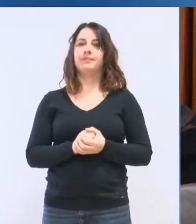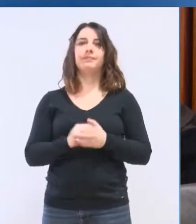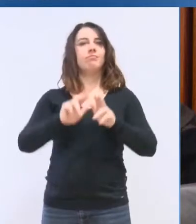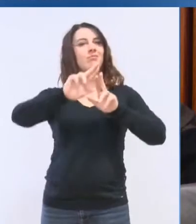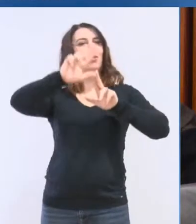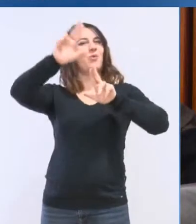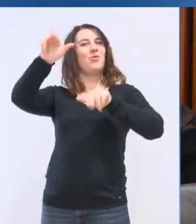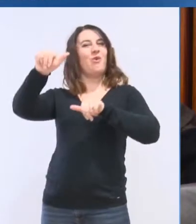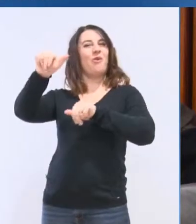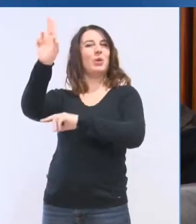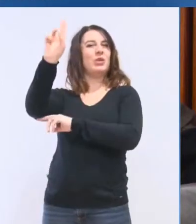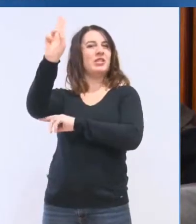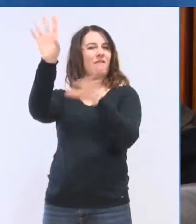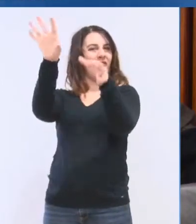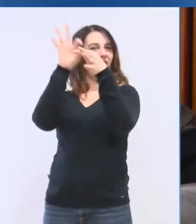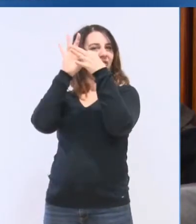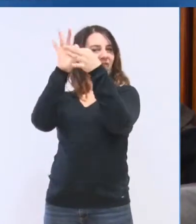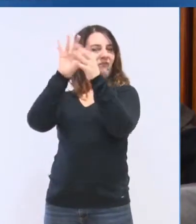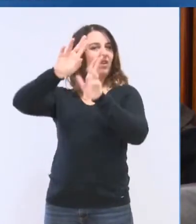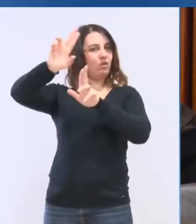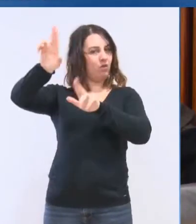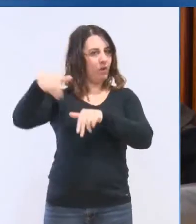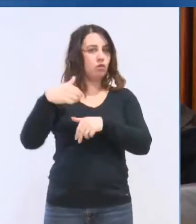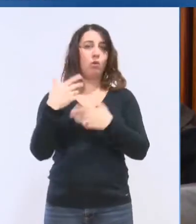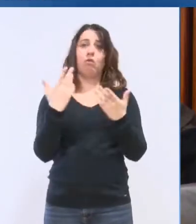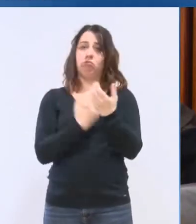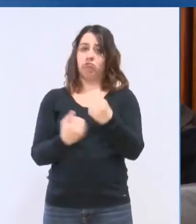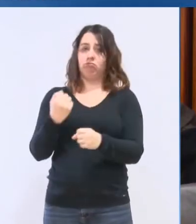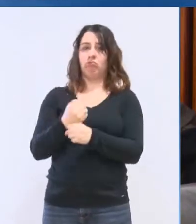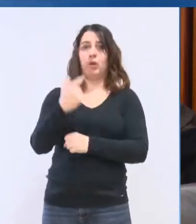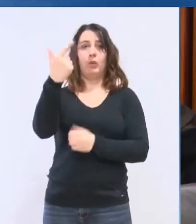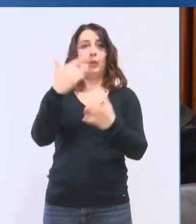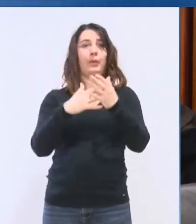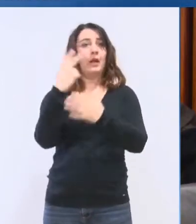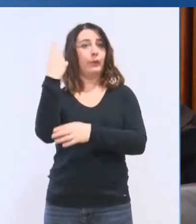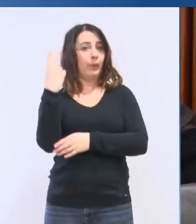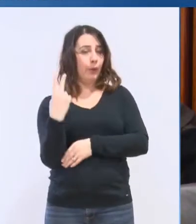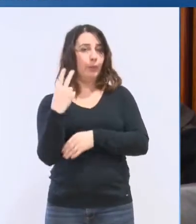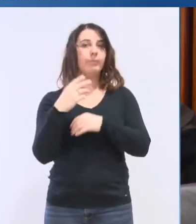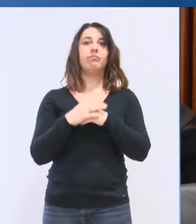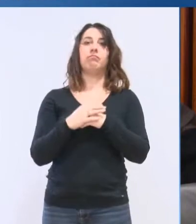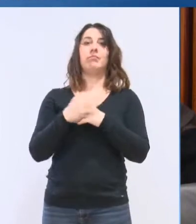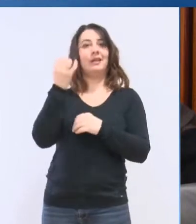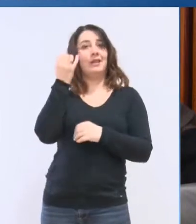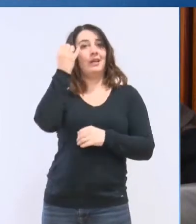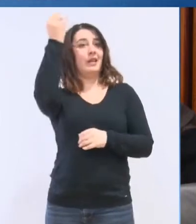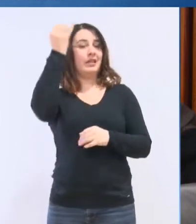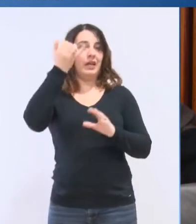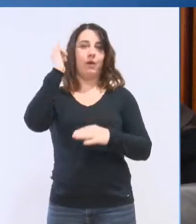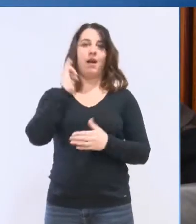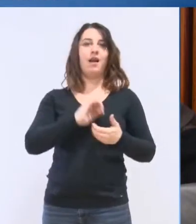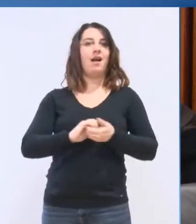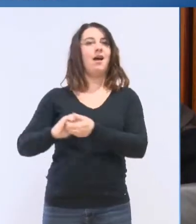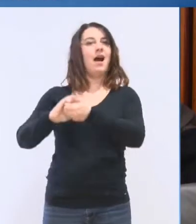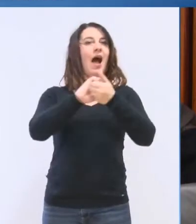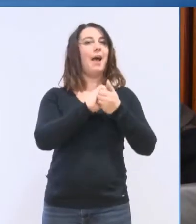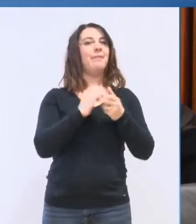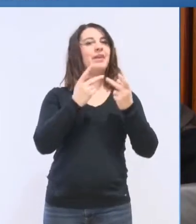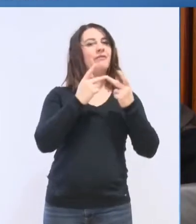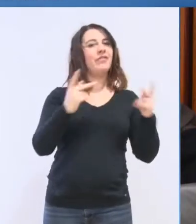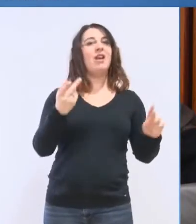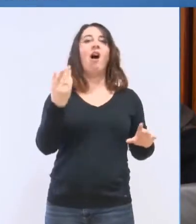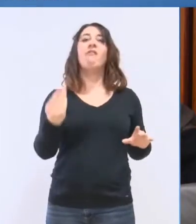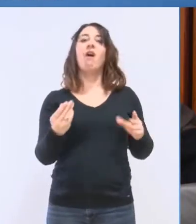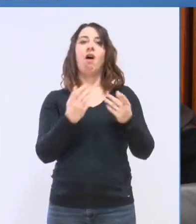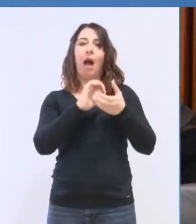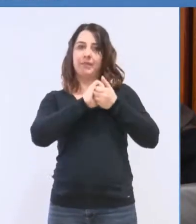convention avec l'UNICEF, elle est née en 2002, cette initiative qui s'appelle Ville Amie des enfants a pour objectif